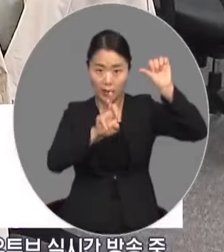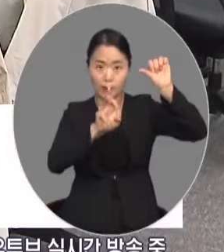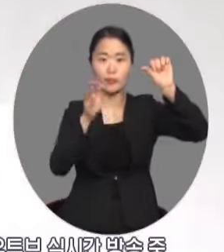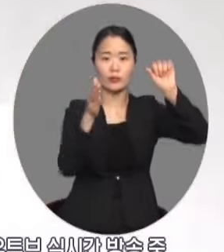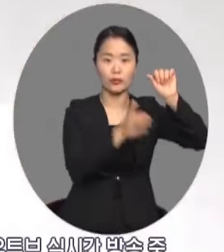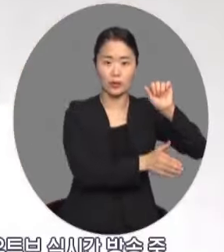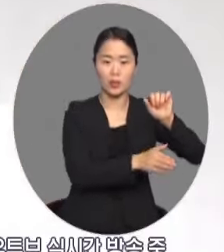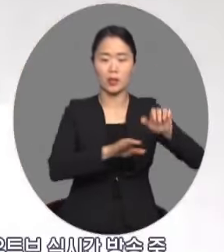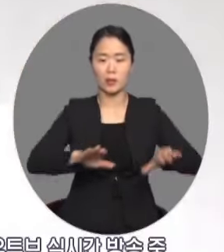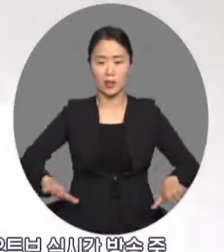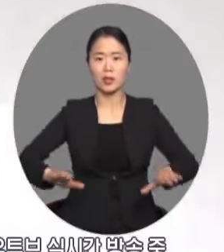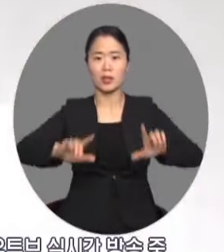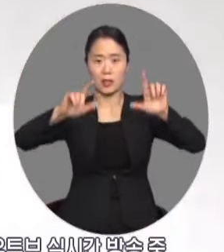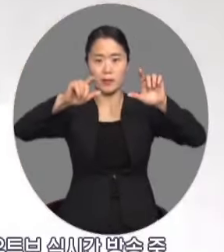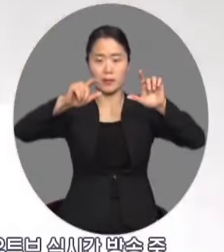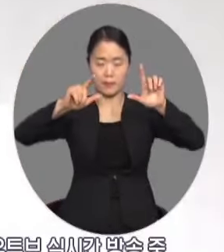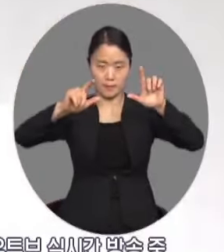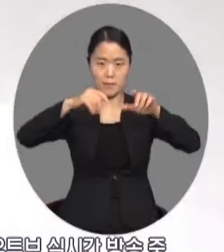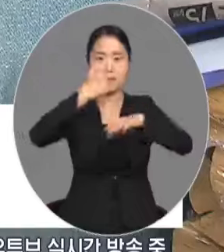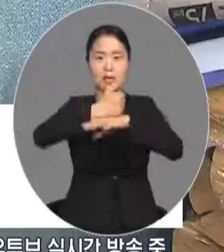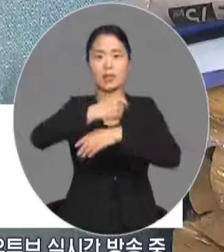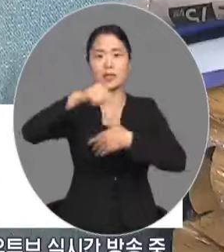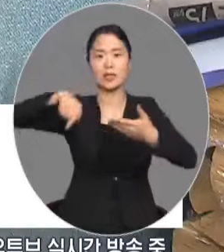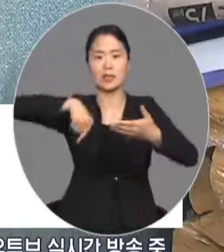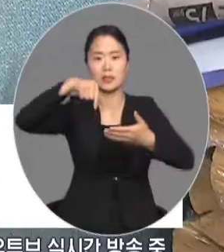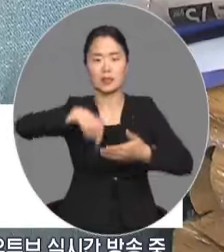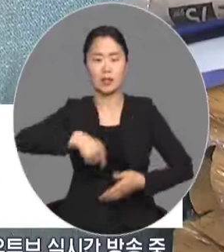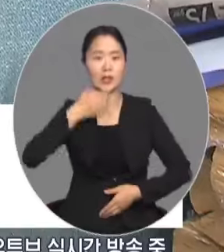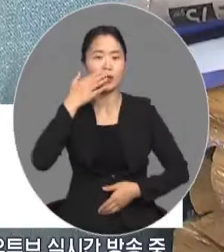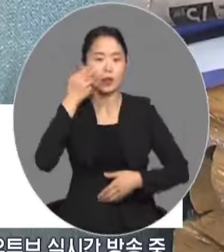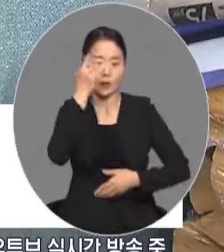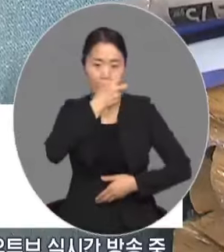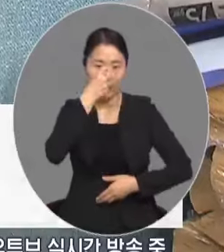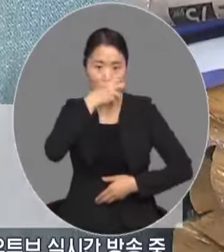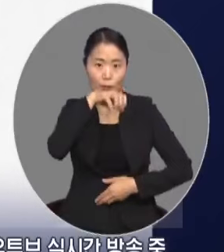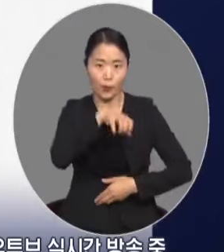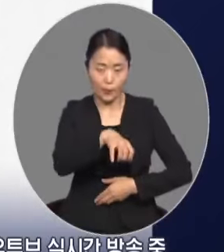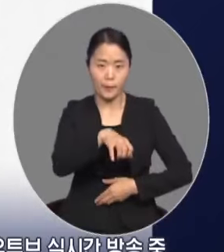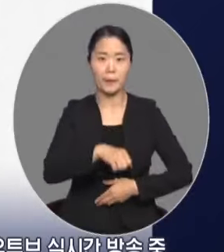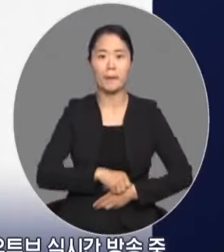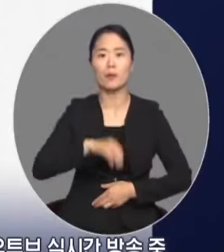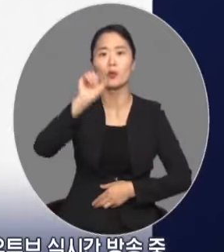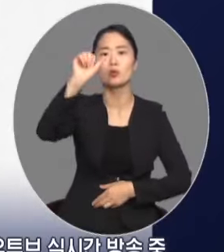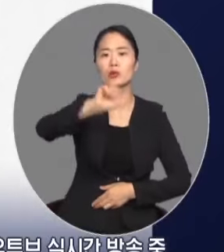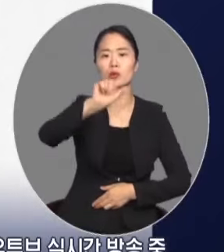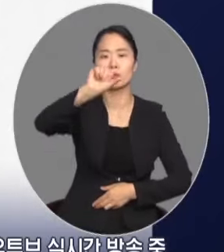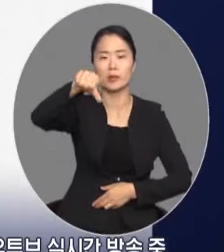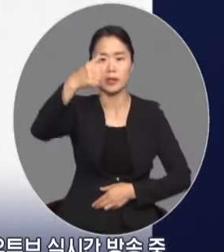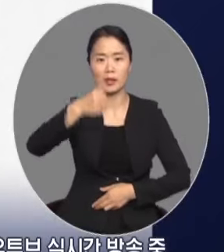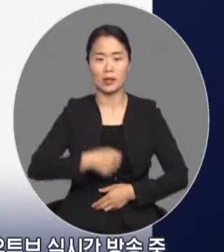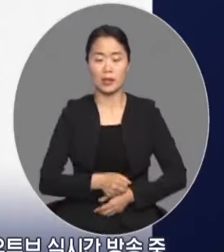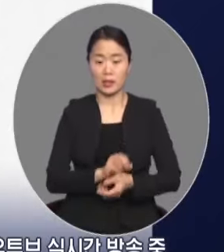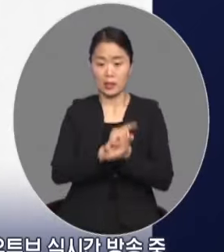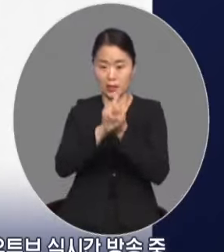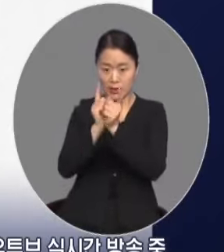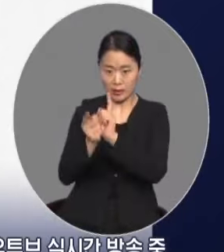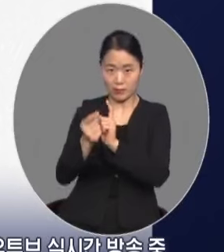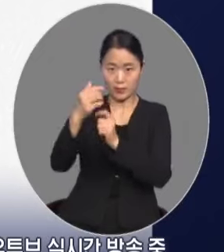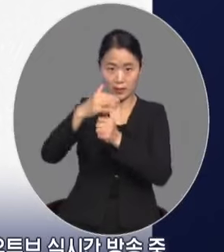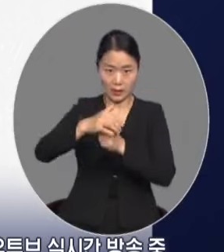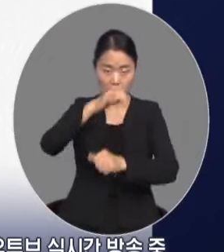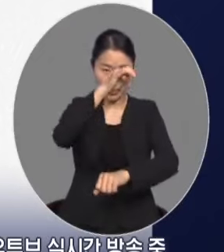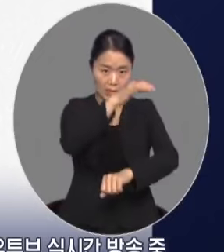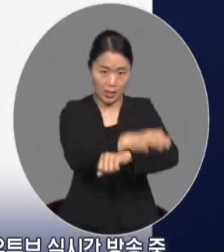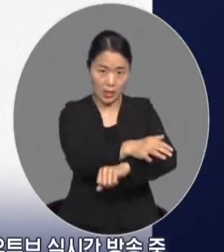말까지 가맹점 5만 5,000여 곳을 대상으로 단속을 벌립니다 대리 구매를 시켜 본인의 가맹점에서